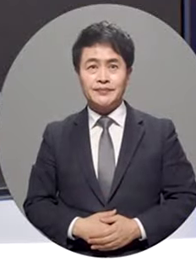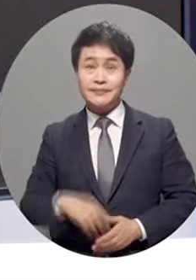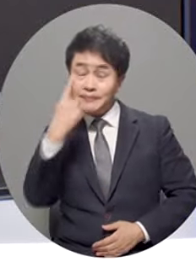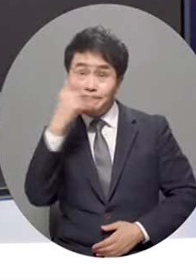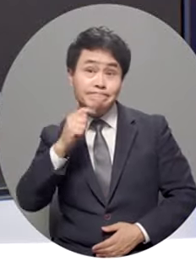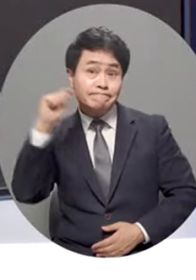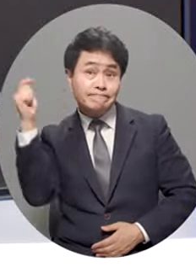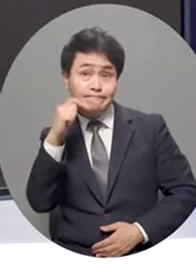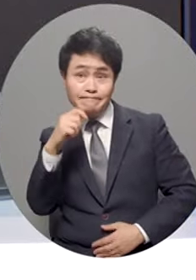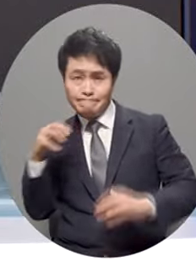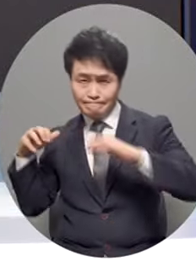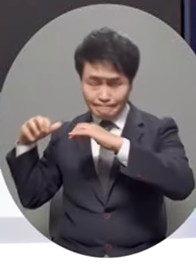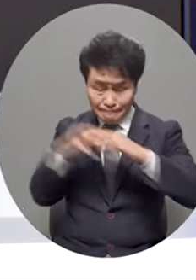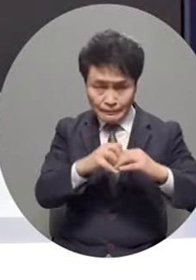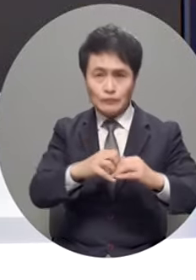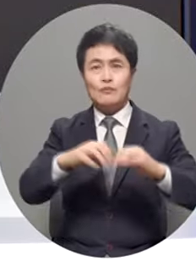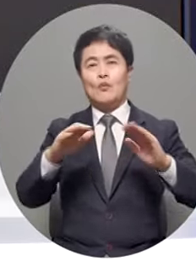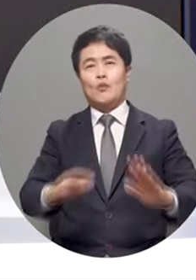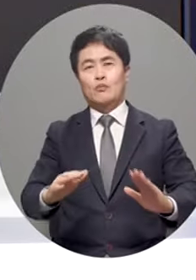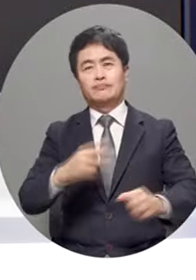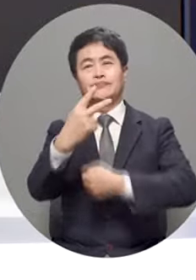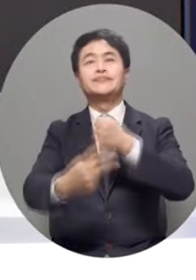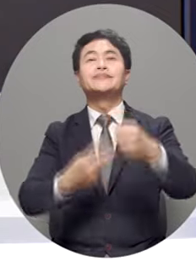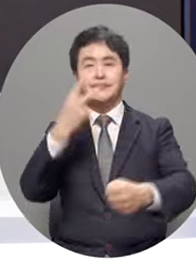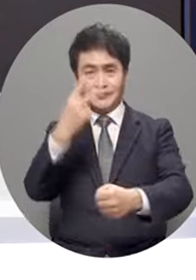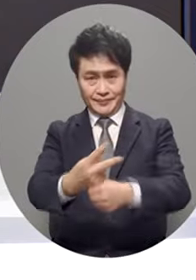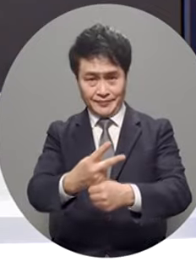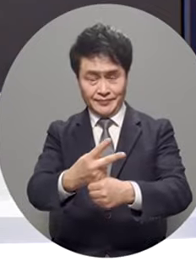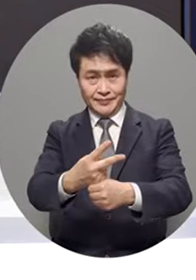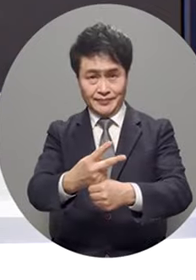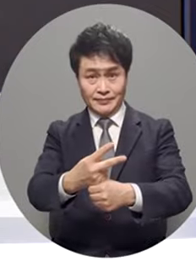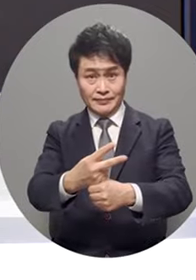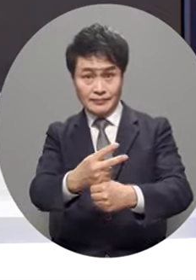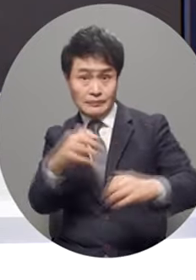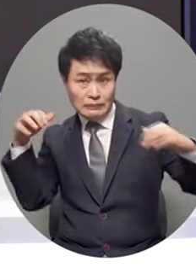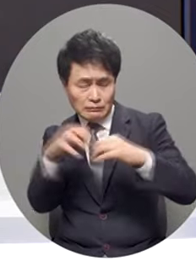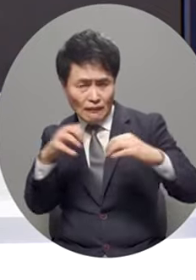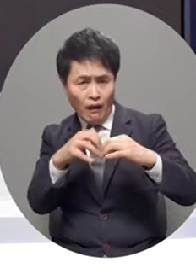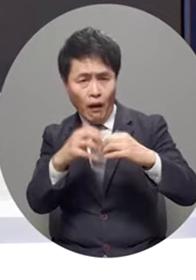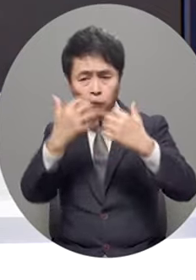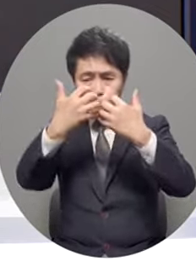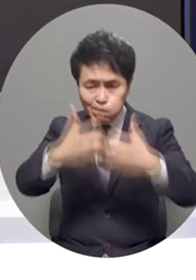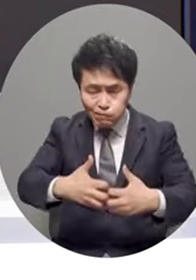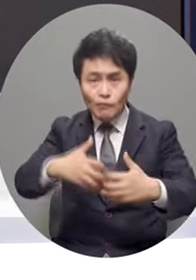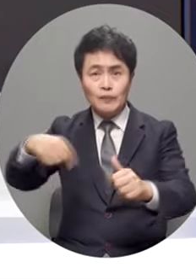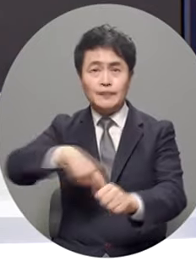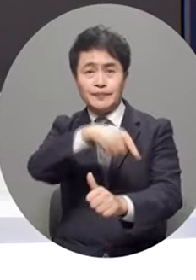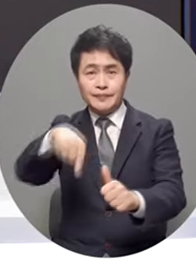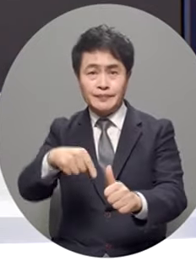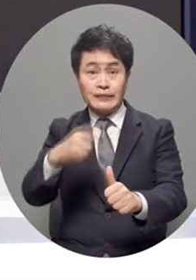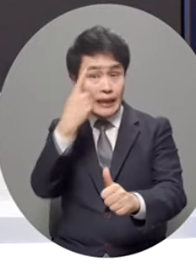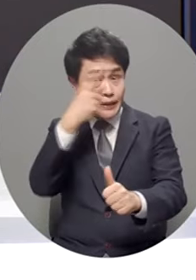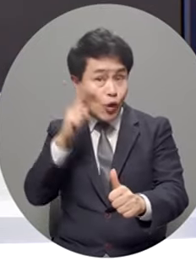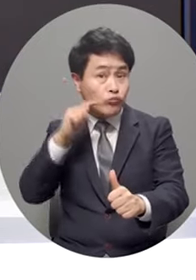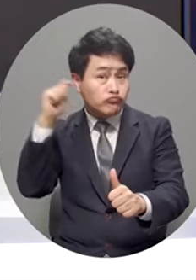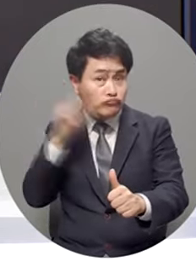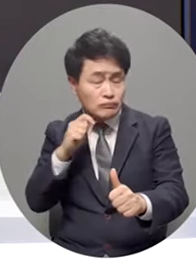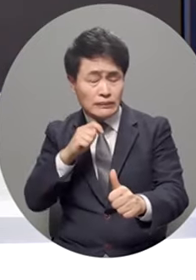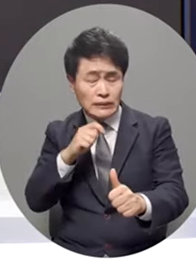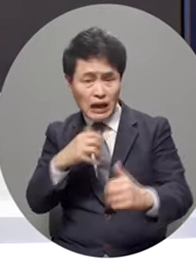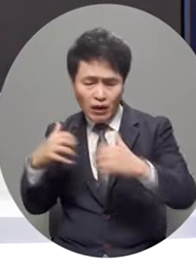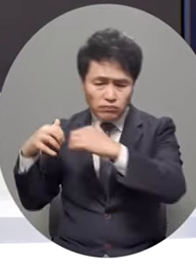러시아가 우크라이나를 침공한 지 오늘로 꼭 2년이 됐습니다. 전선은 고착 상태에 빠져 있고 러시아와